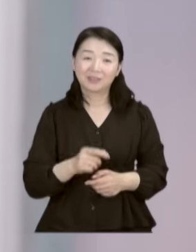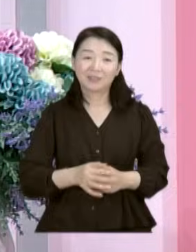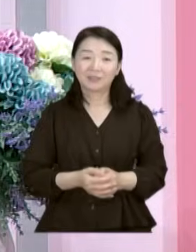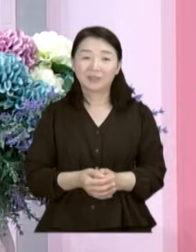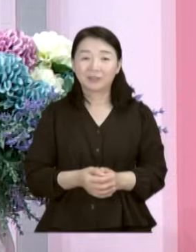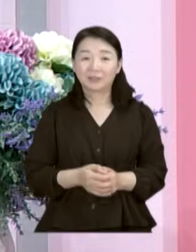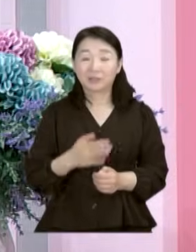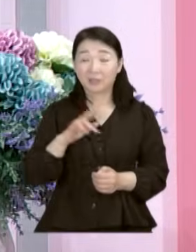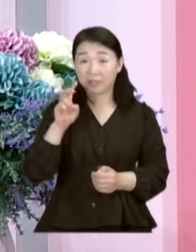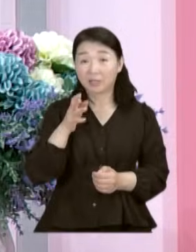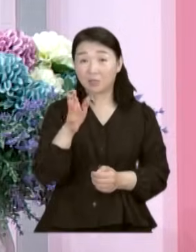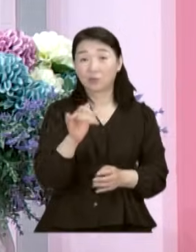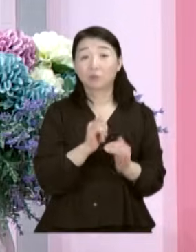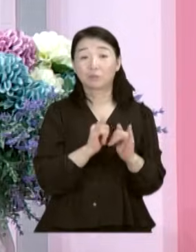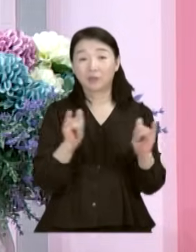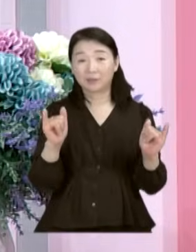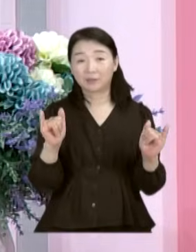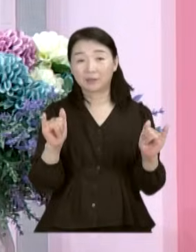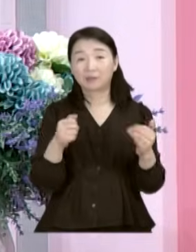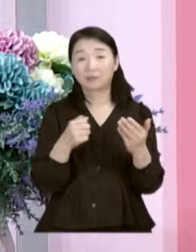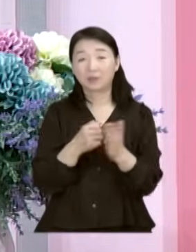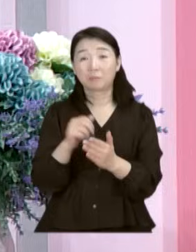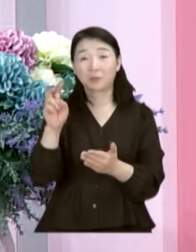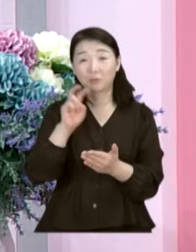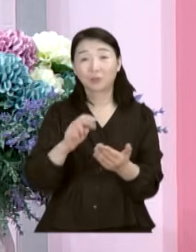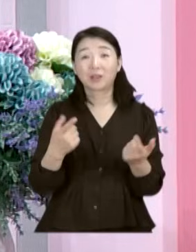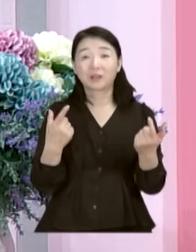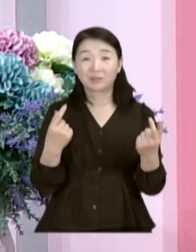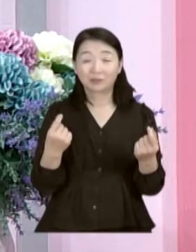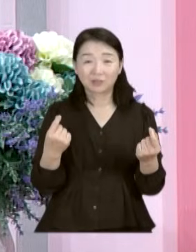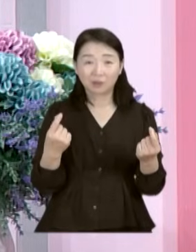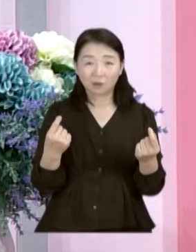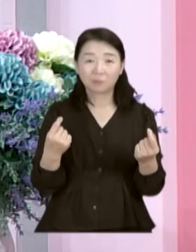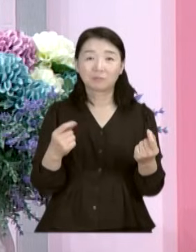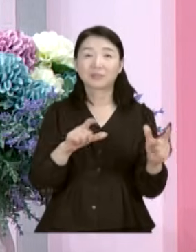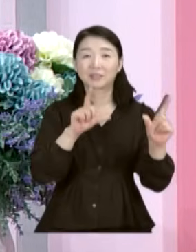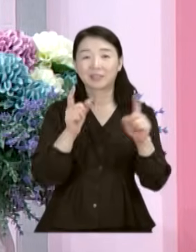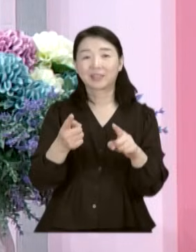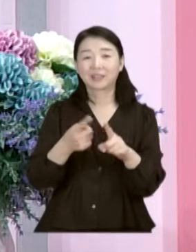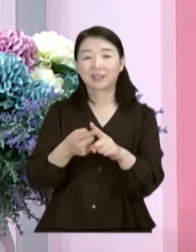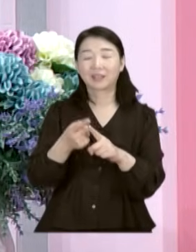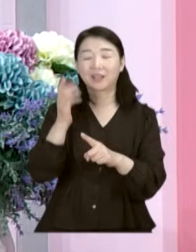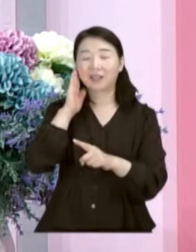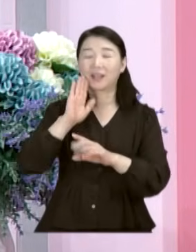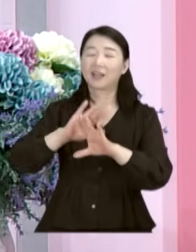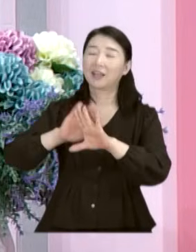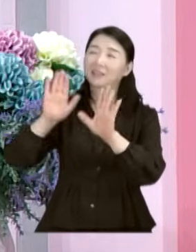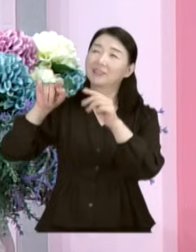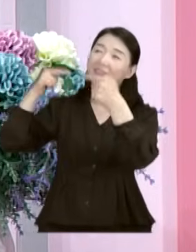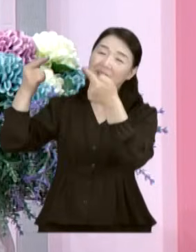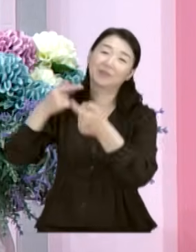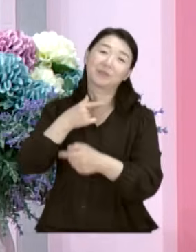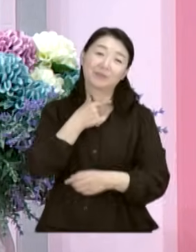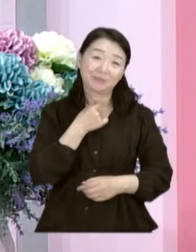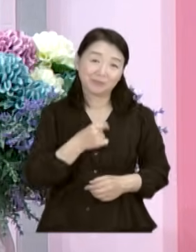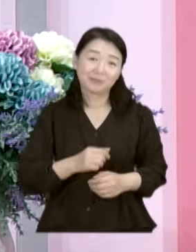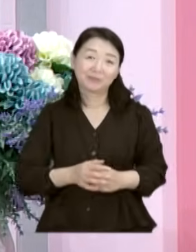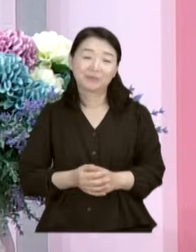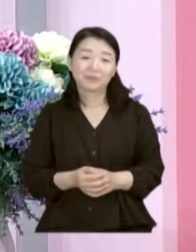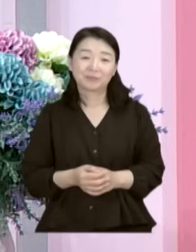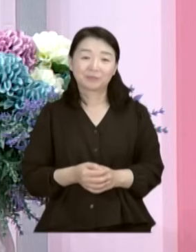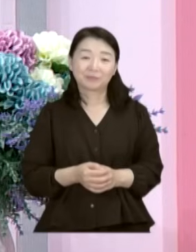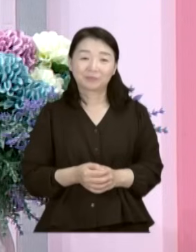그냥 저는 사냥 사역자니까 노래하는 것처럼 살다가 하늘나라 가게 해달라고 그러면 기도해